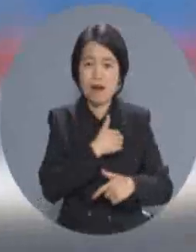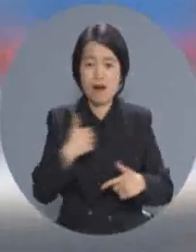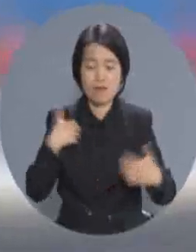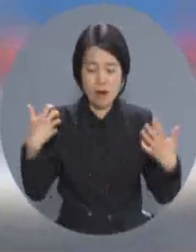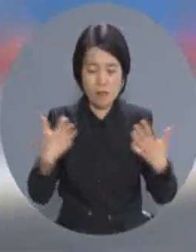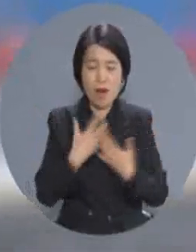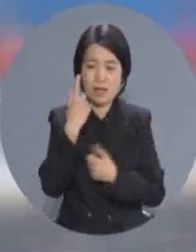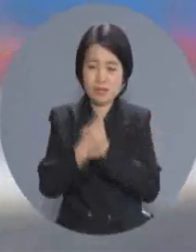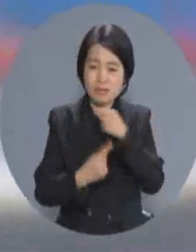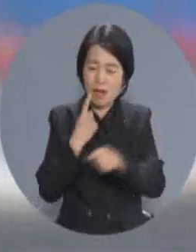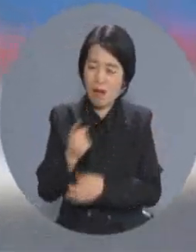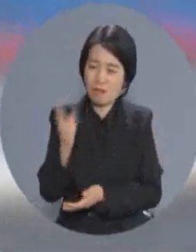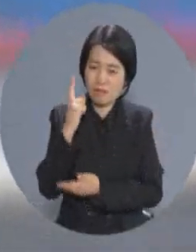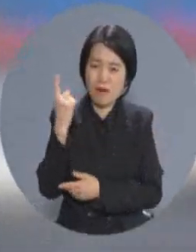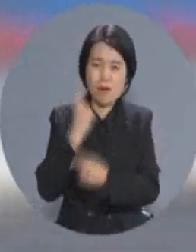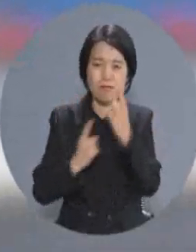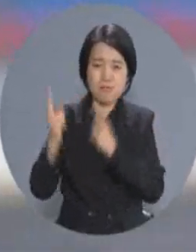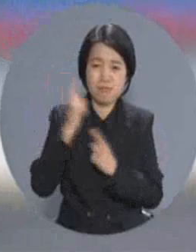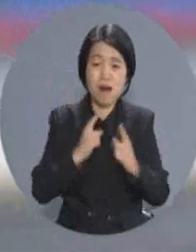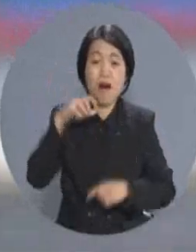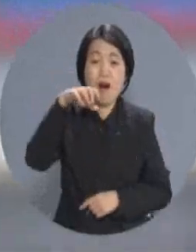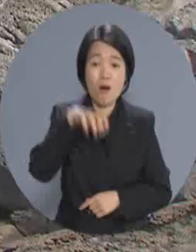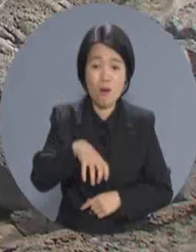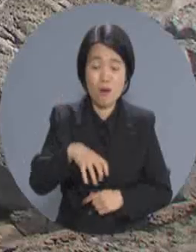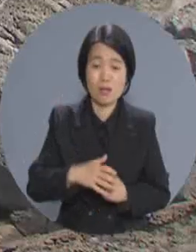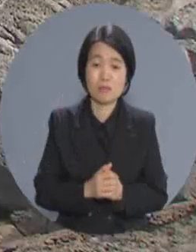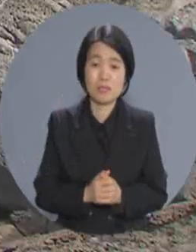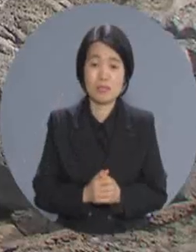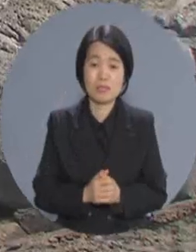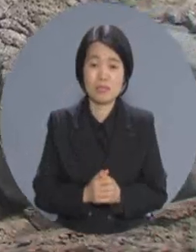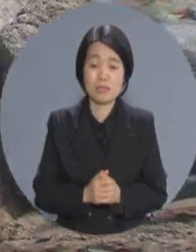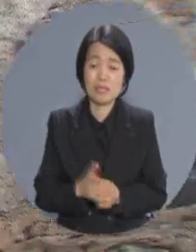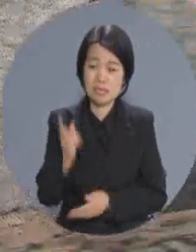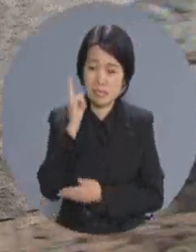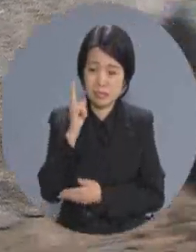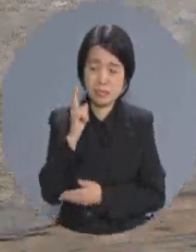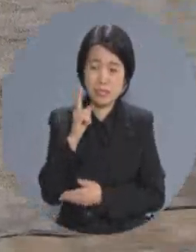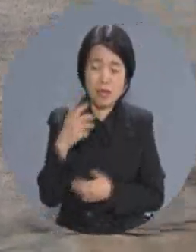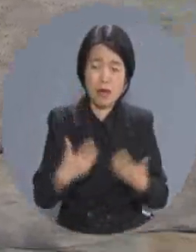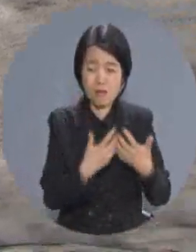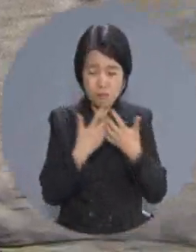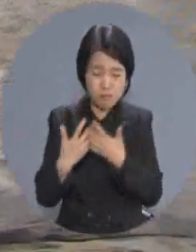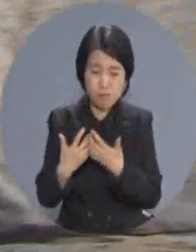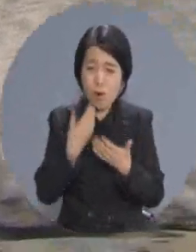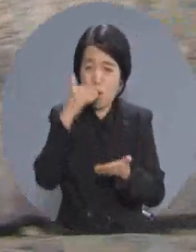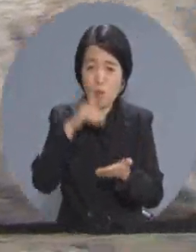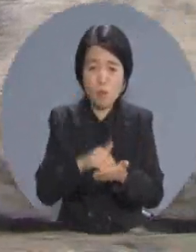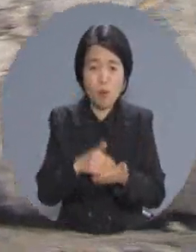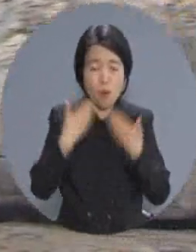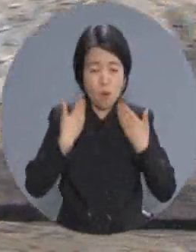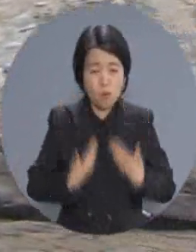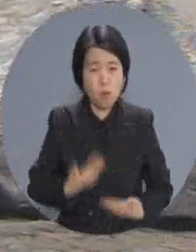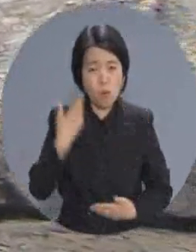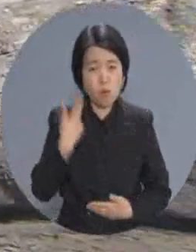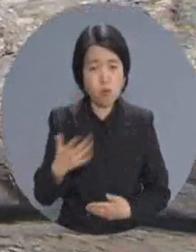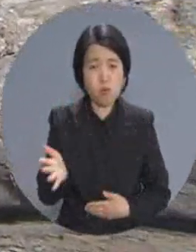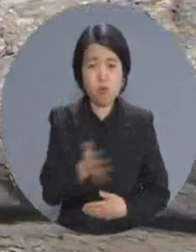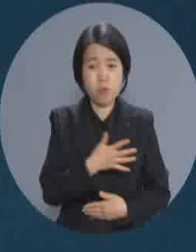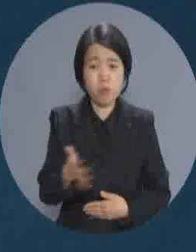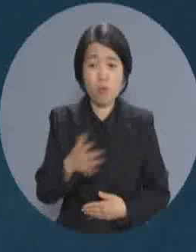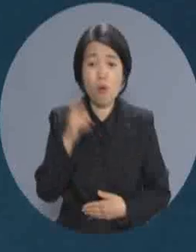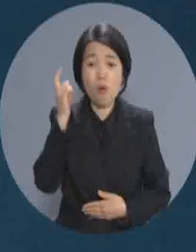1년 내내 낚시인파가 끊이지 않던 곳입니다 하지만 낚시꾼들로 가득할 갯바위는 인적 하나 없이